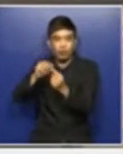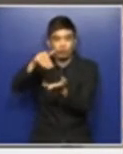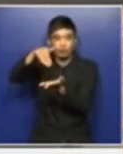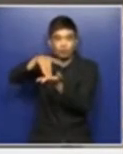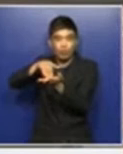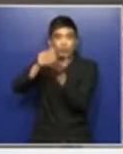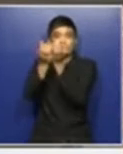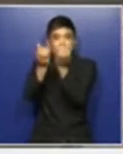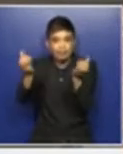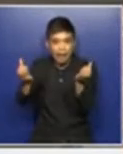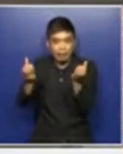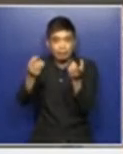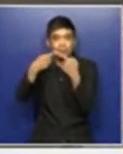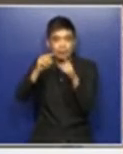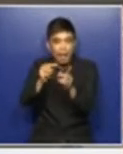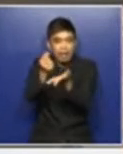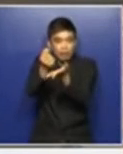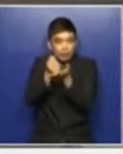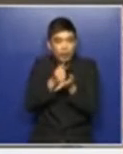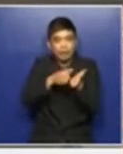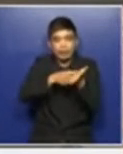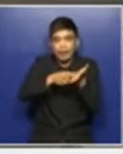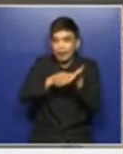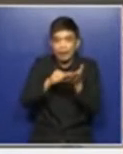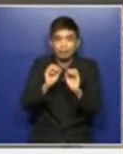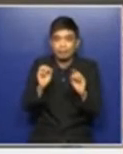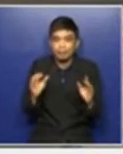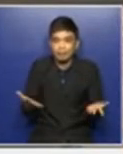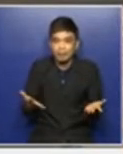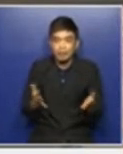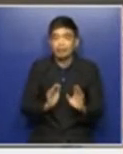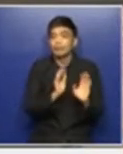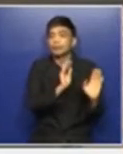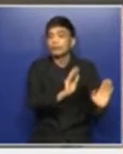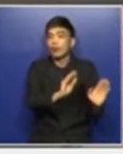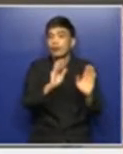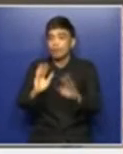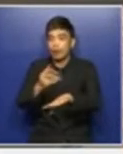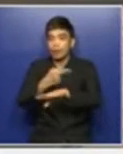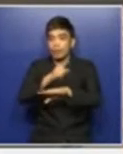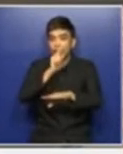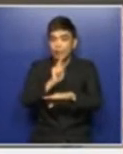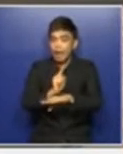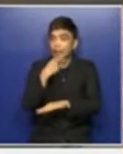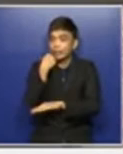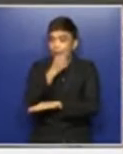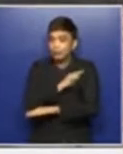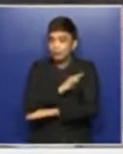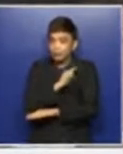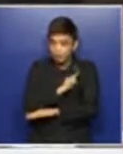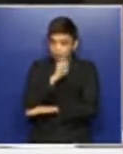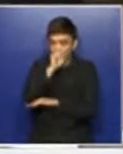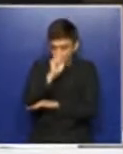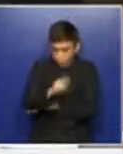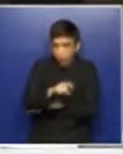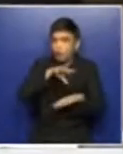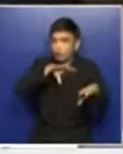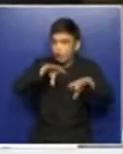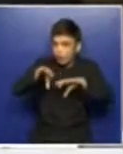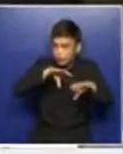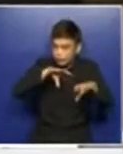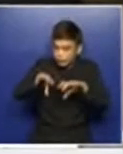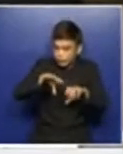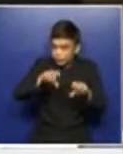ขเรื่องนี้ให้เสร็จสิ้นดังนั้นเนี่ยดิฉันจึงฝากท่านประธานไปยังหน่วยงานที่เกี่ยวข้องให้เร่งรัดกํา